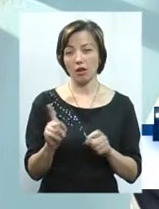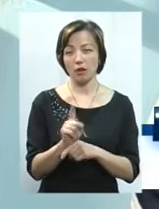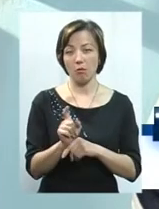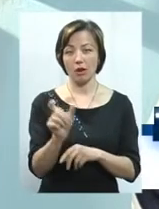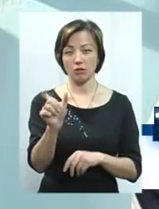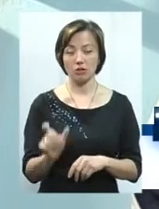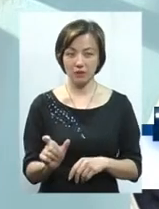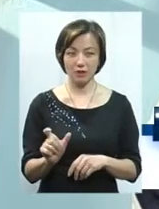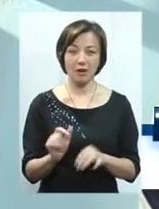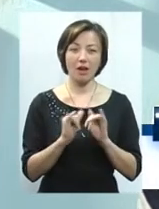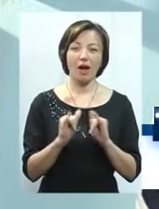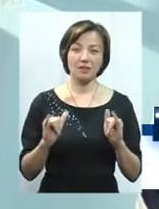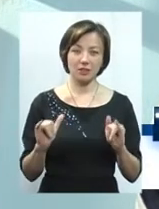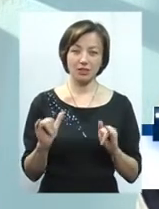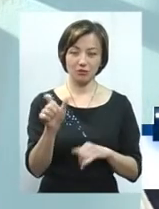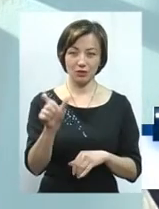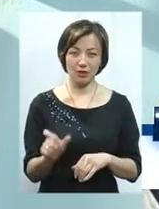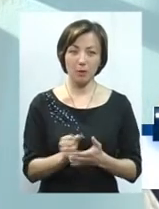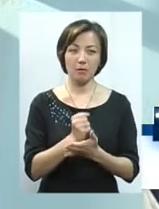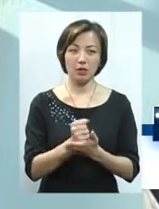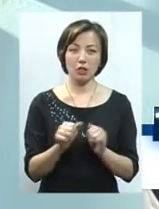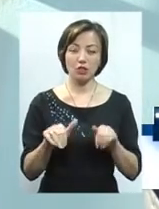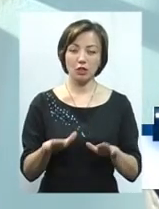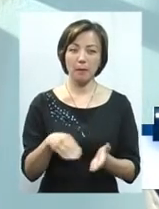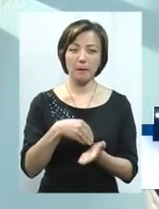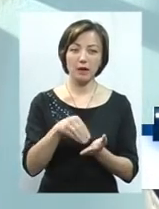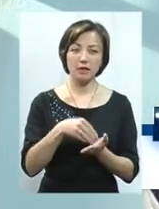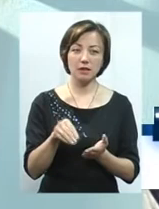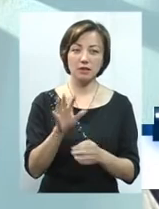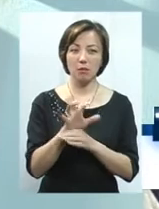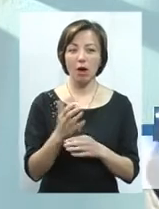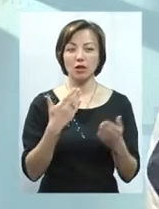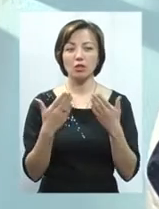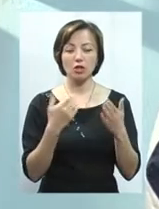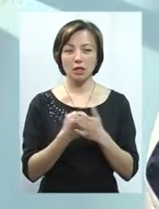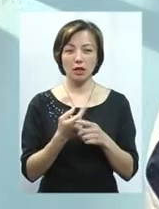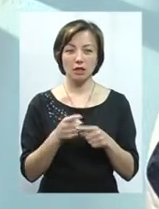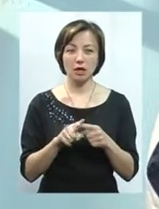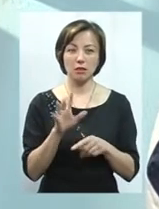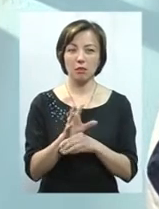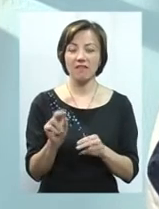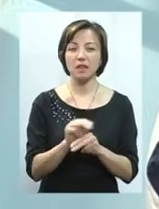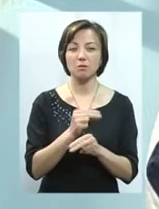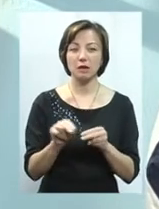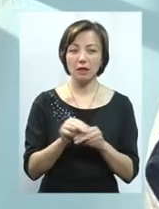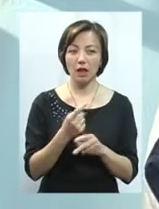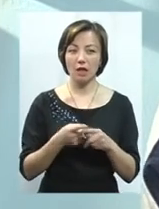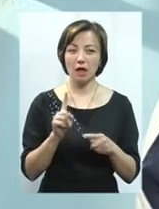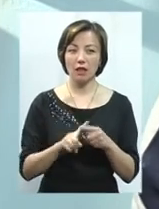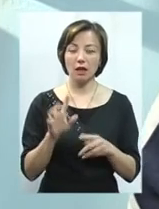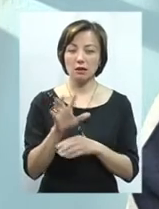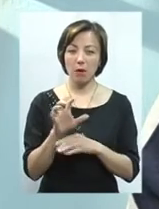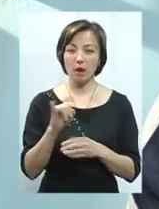чоловік, розвитий чоловік, прийняти рішення – приобретение собаки, отношение к этой собаке, воспитание этой собаки